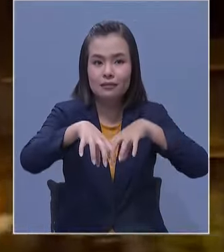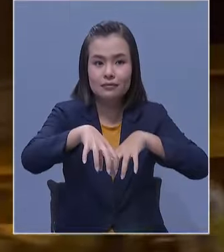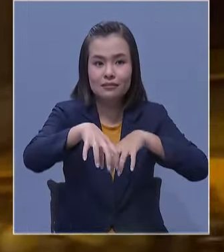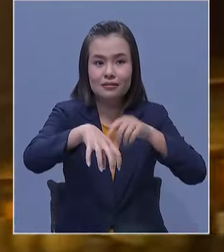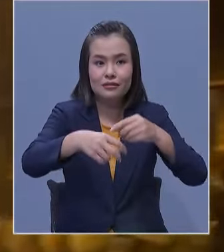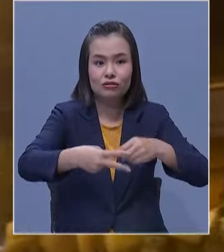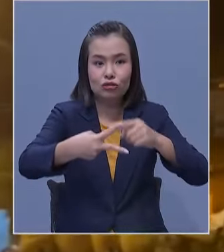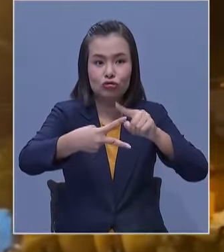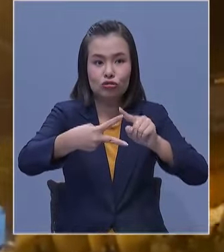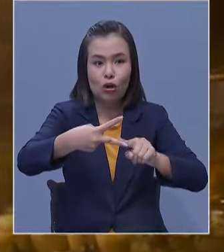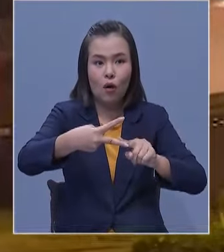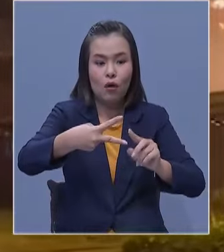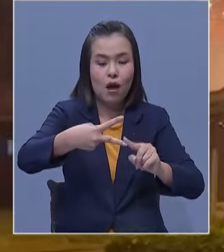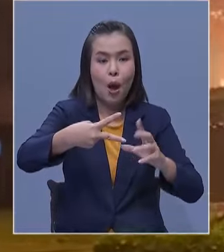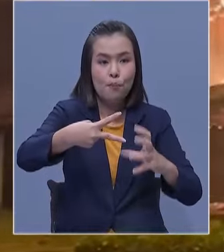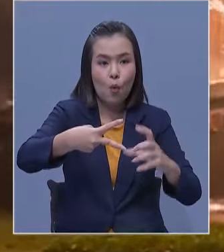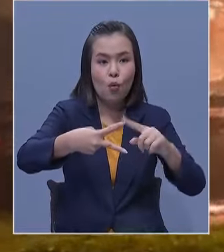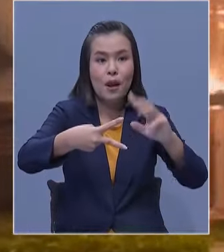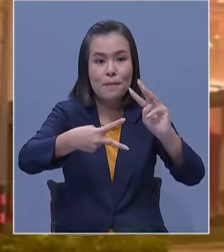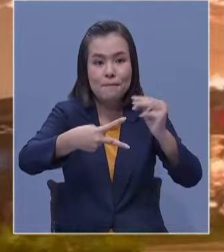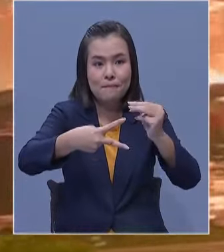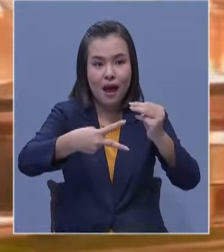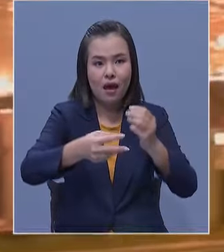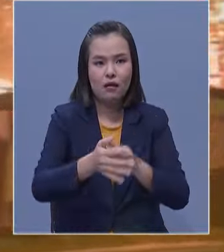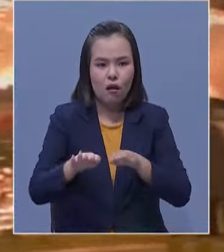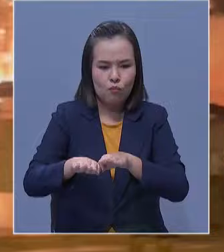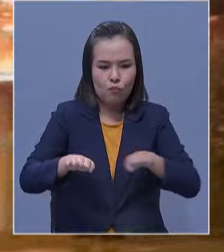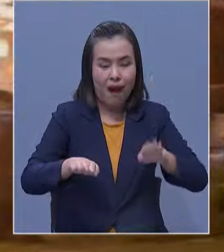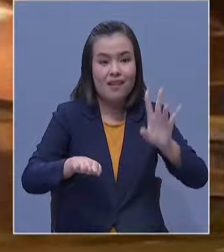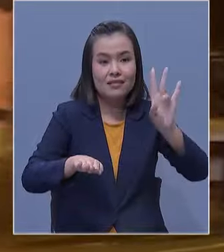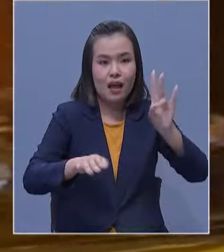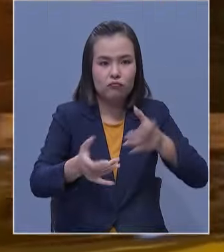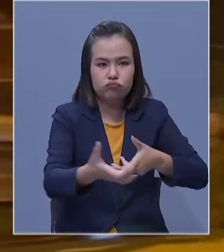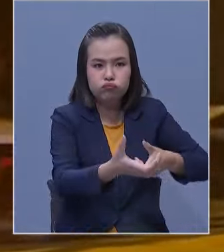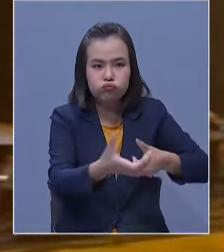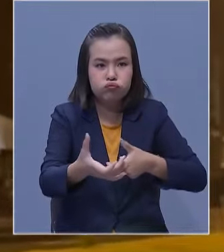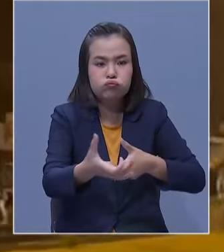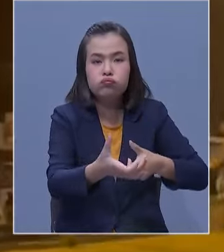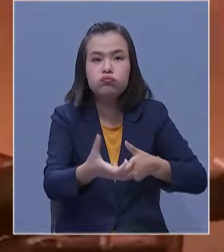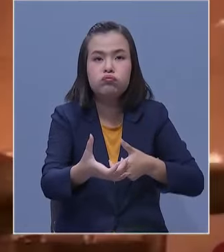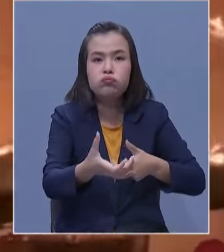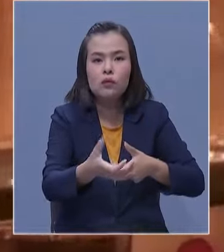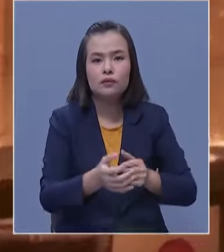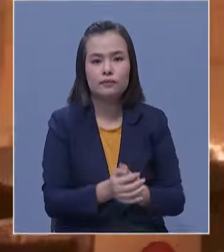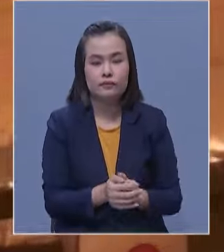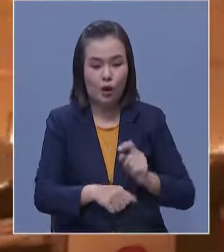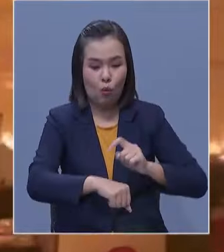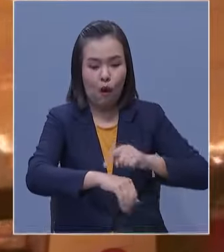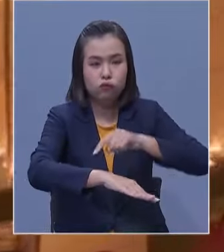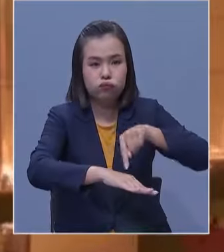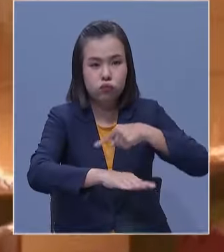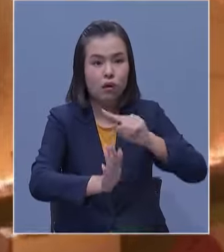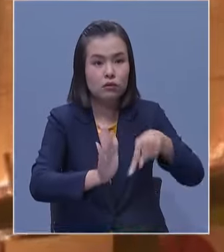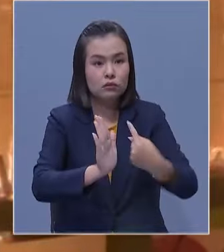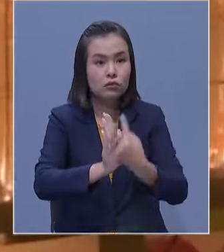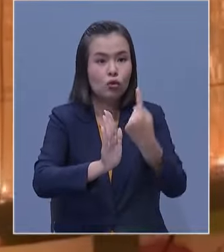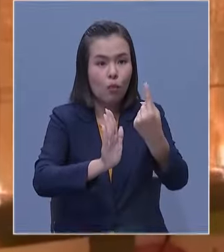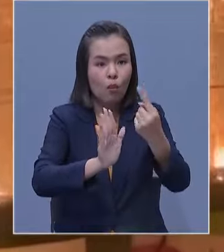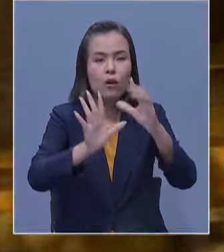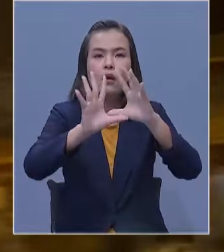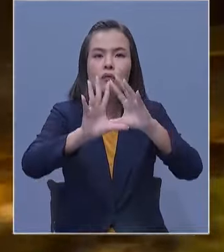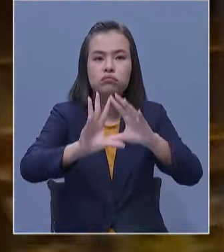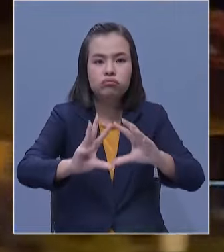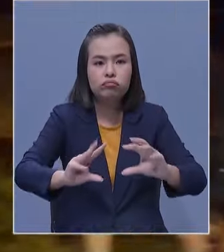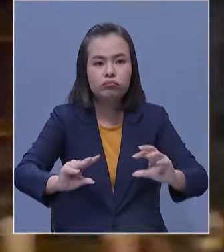ปืนครึ่งไม้นะคะต้องระดมรดับเพลิงถึง 7คันเข้าควบคุมเพลิงใช้เวลาประมาณ 1ชมงถึงจะ